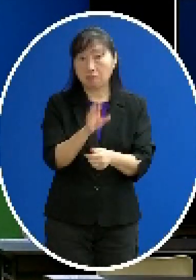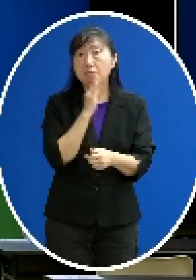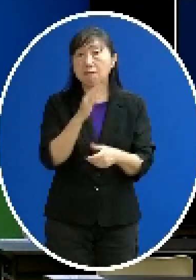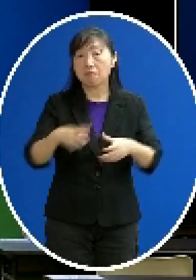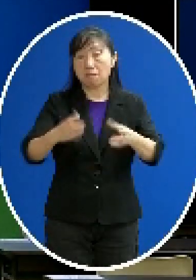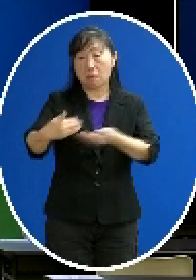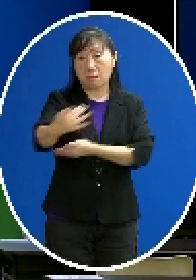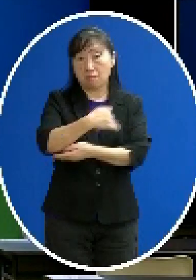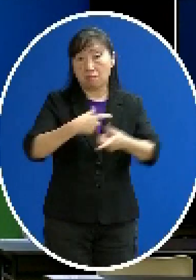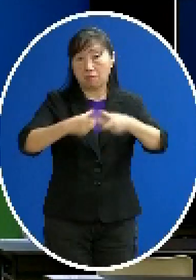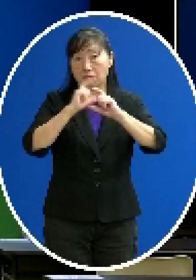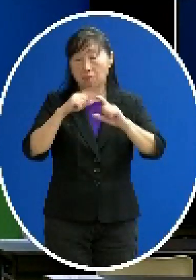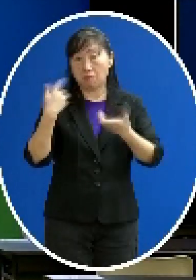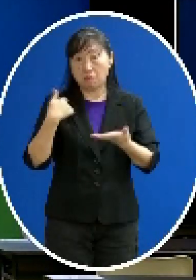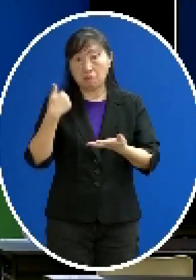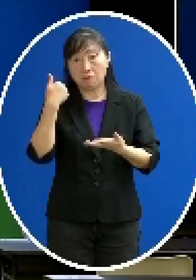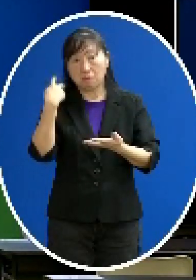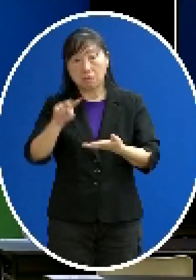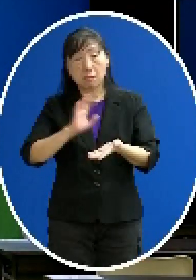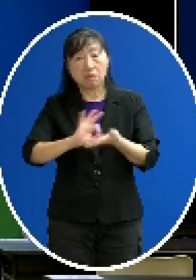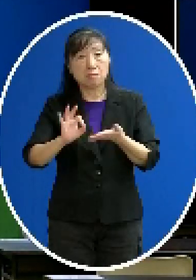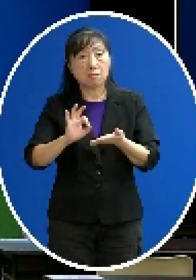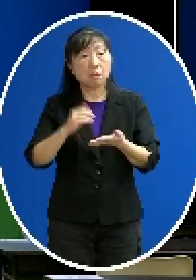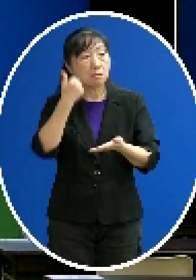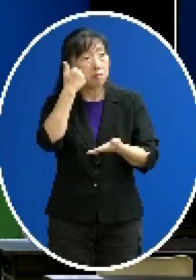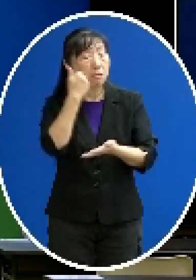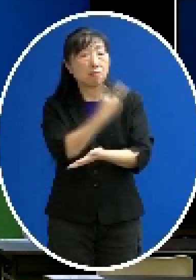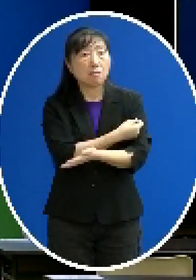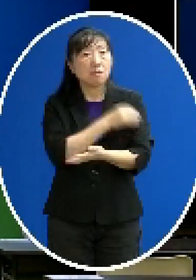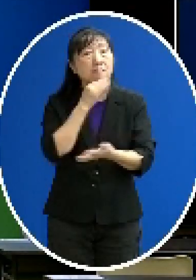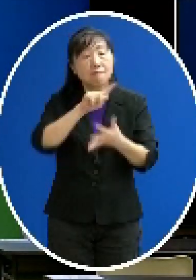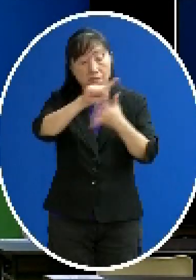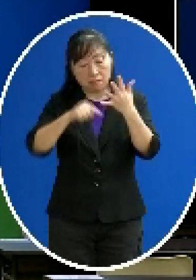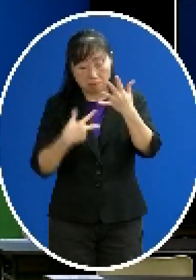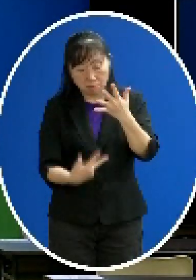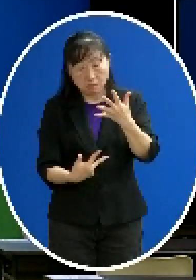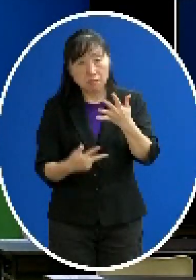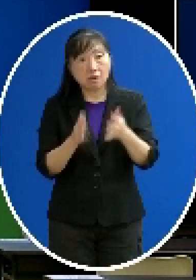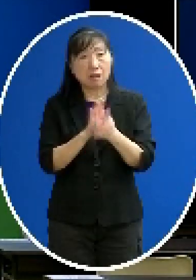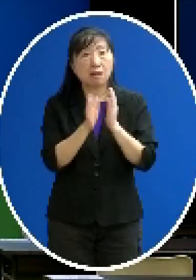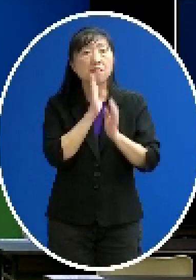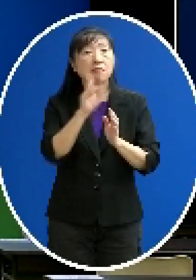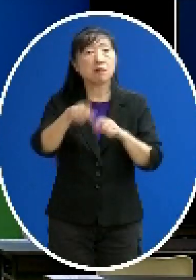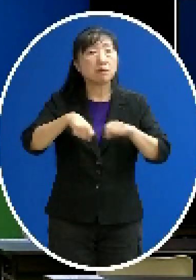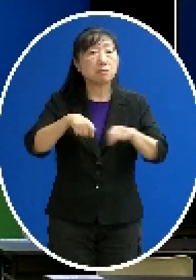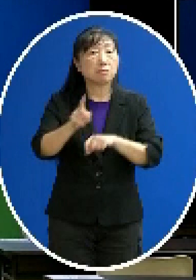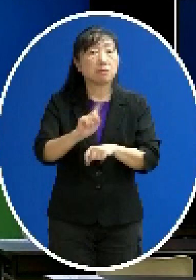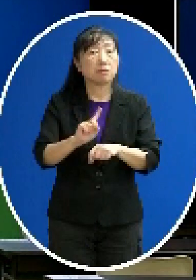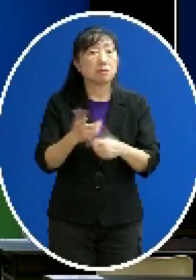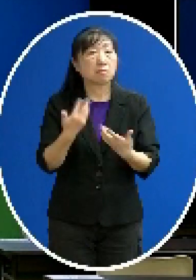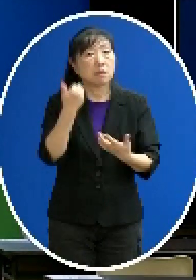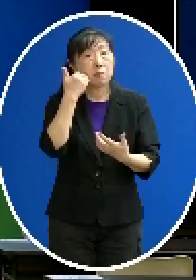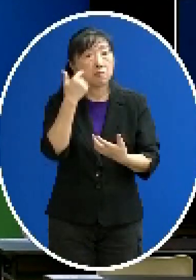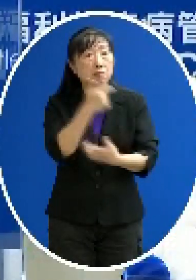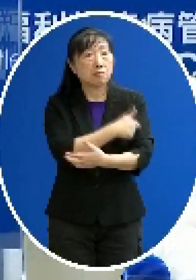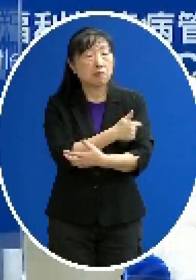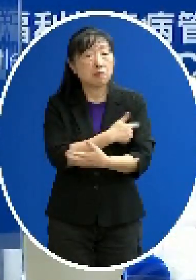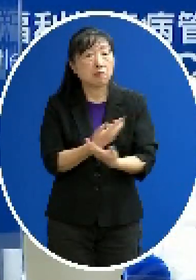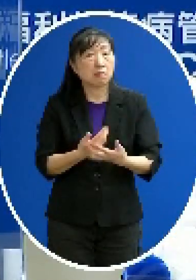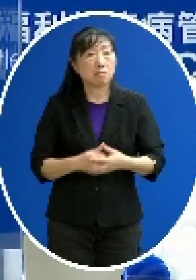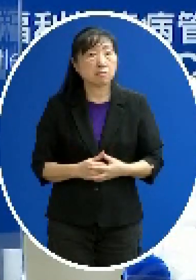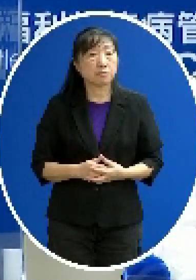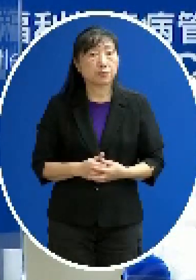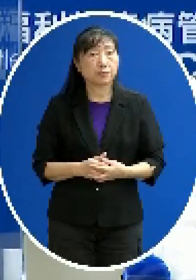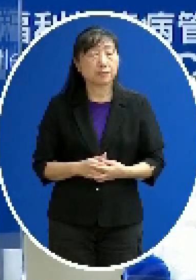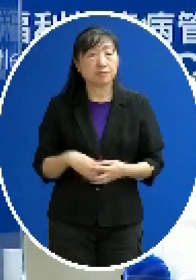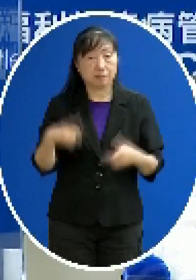到底是使用在哪里？昨天庄副有说到是使用在第7类的对象，我们现在是怎么规划的？谢谢。 对，就是当然就